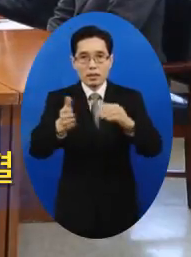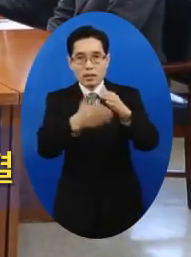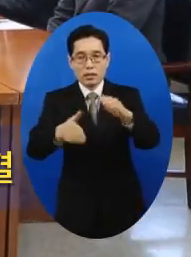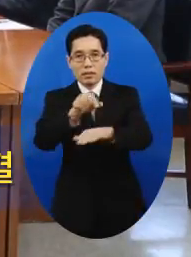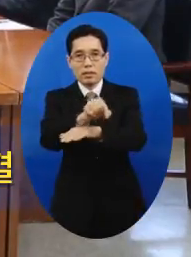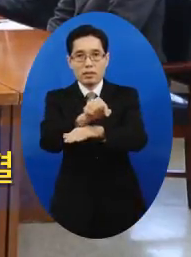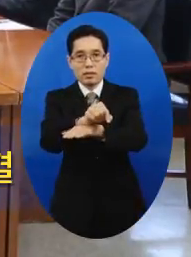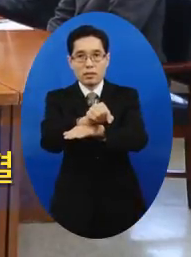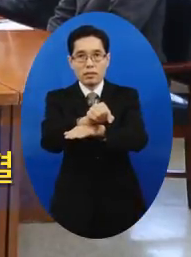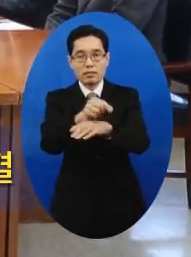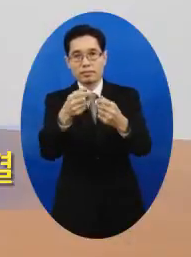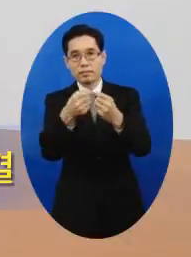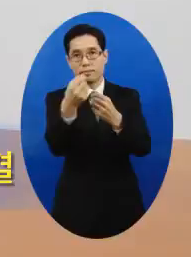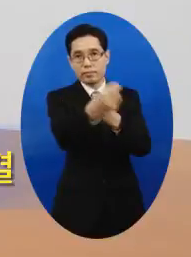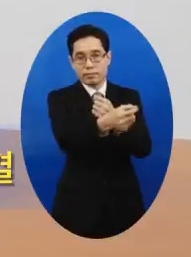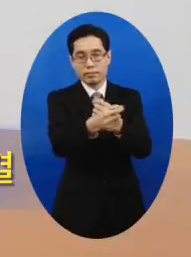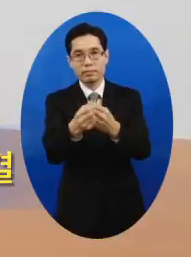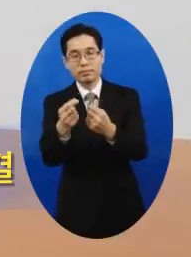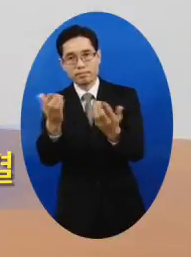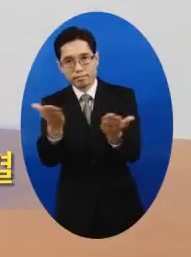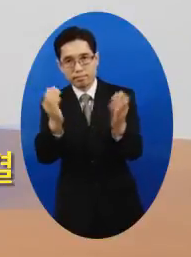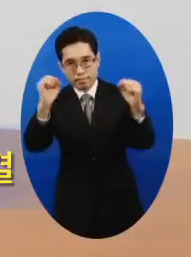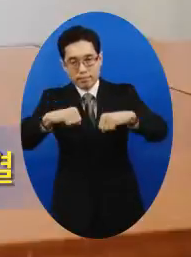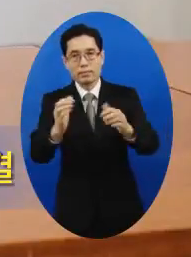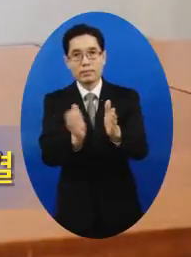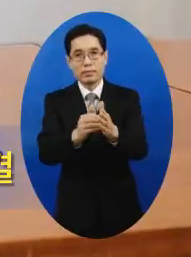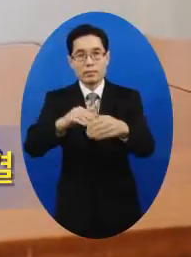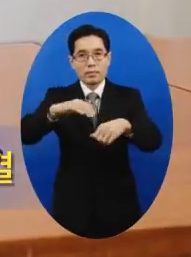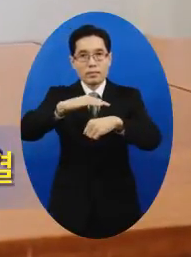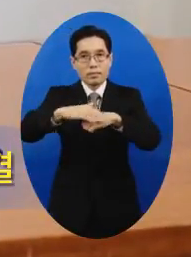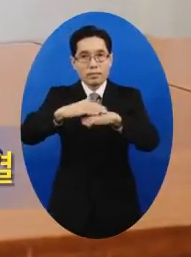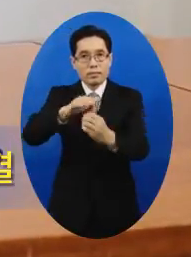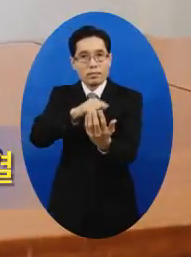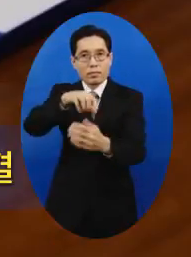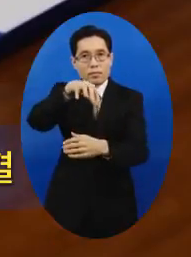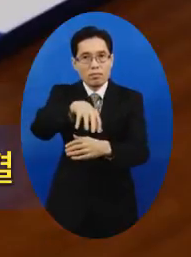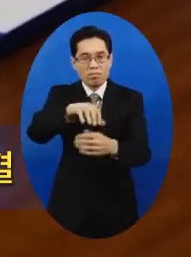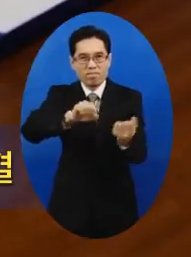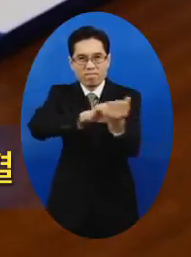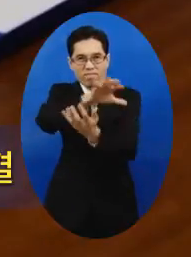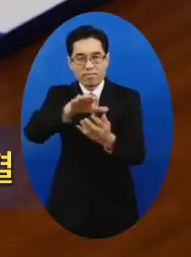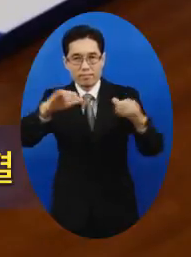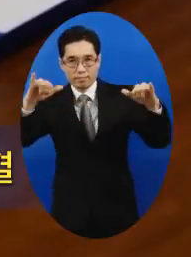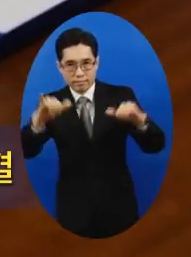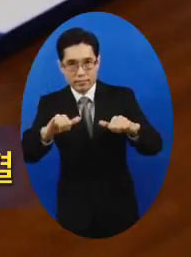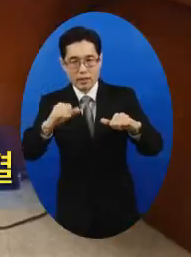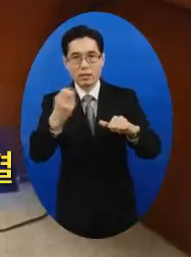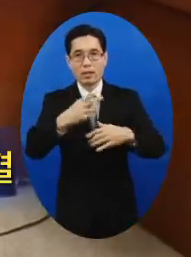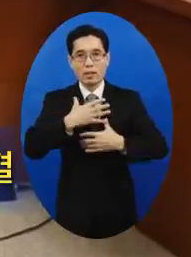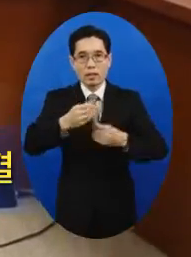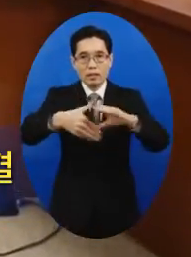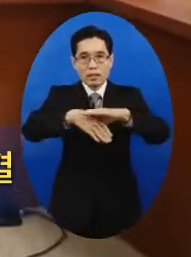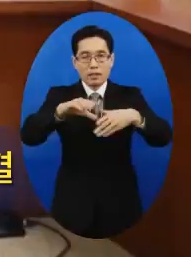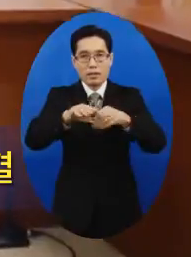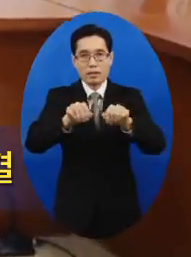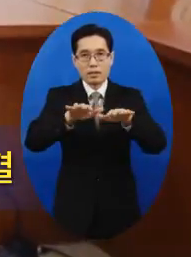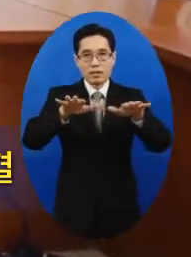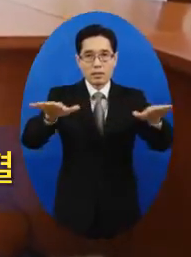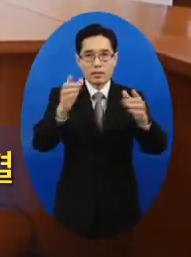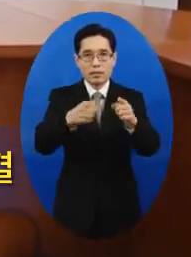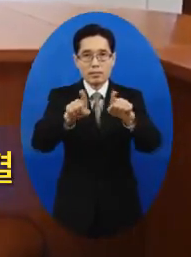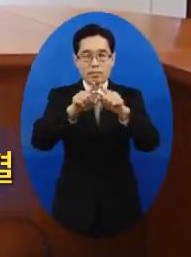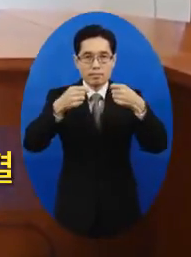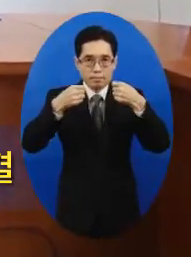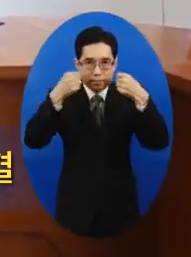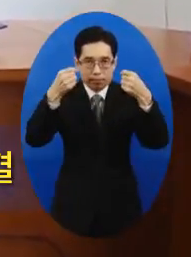지역 본부와 업무협약을 맺고 교육현장에 재해 예방 활동과 안전문화 확산을 위해 노력하기로 했습니다